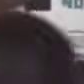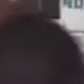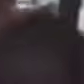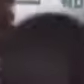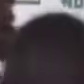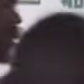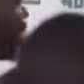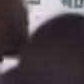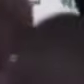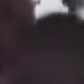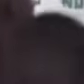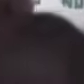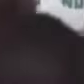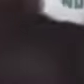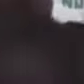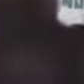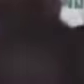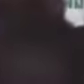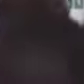Wena wendlovu.